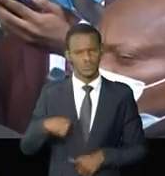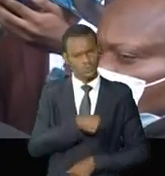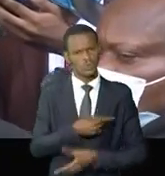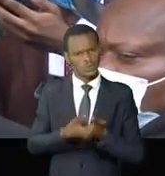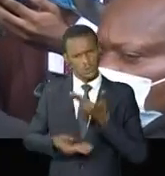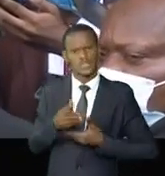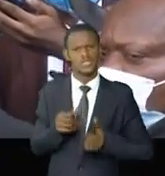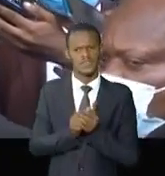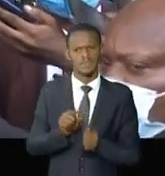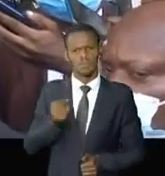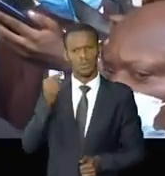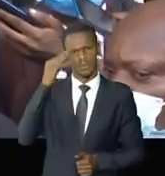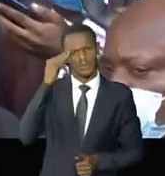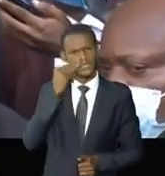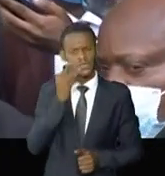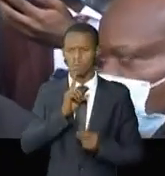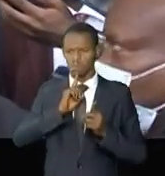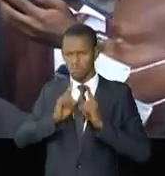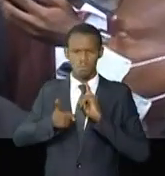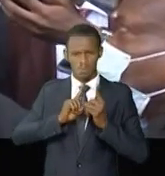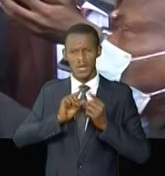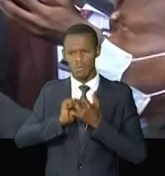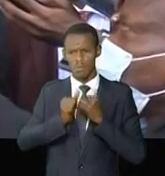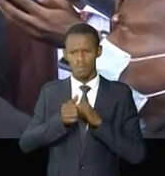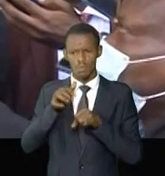Premier ministre autour des défis